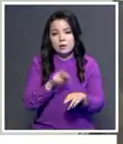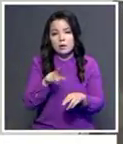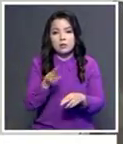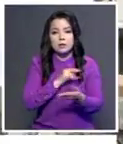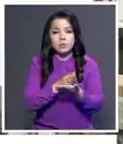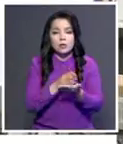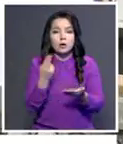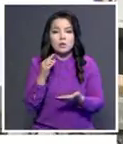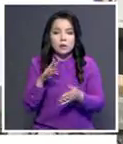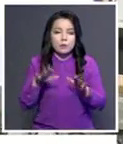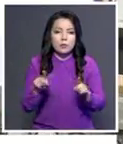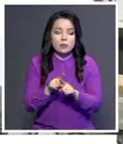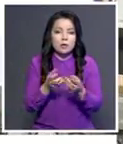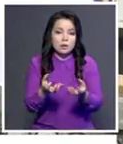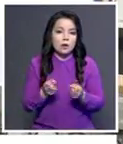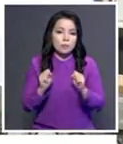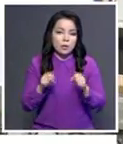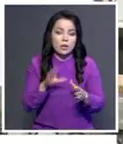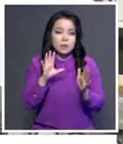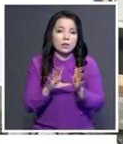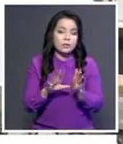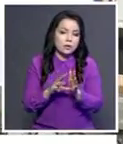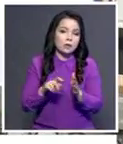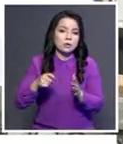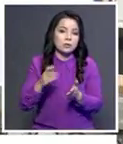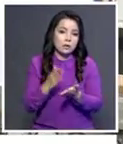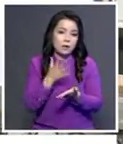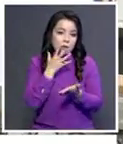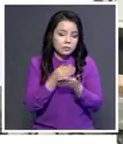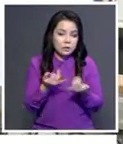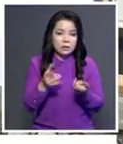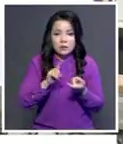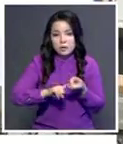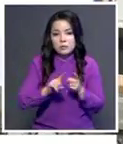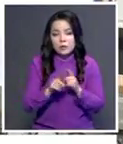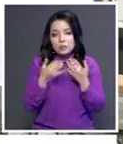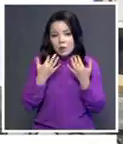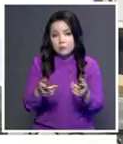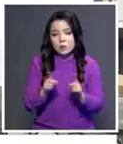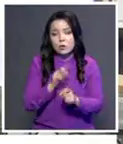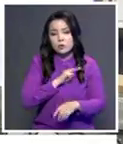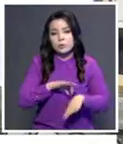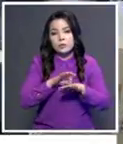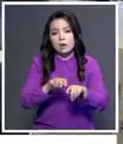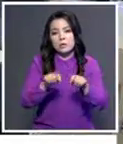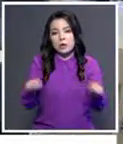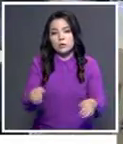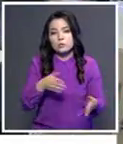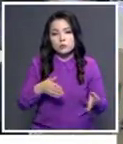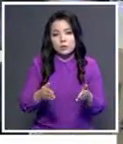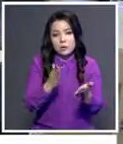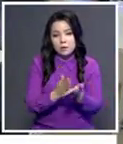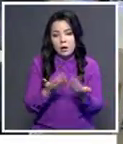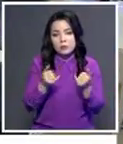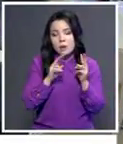көрсету орталығынан аламыз. Электронды кілтің болса болғаны. Цифрландыру бізге заманауи талаптарға сай жұмыс істеуге жол ашып отыр.